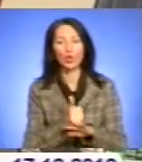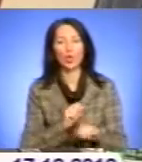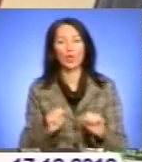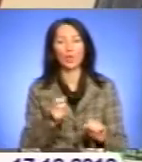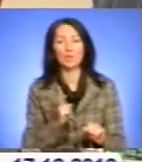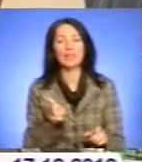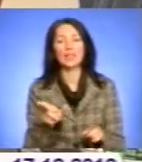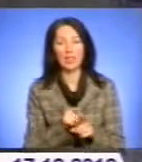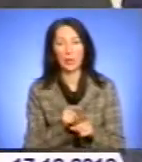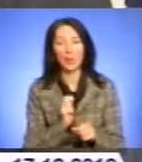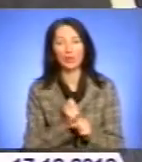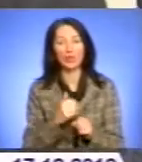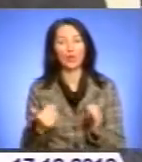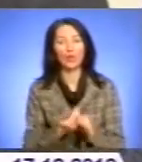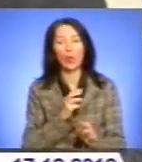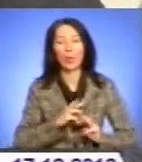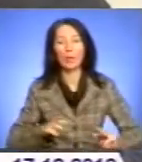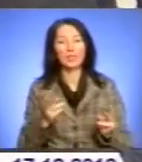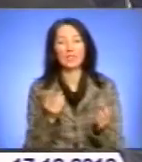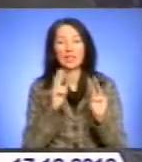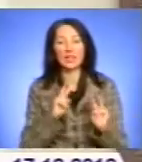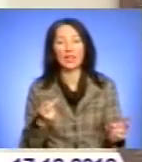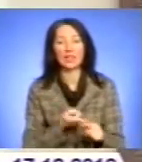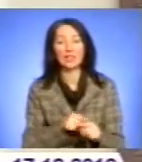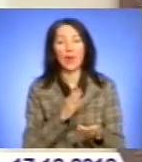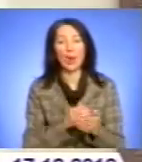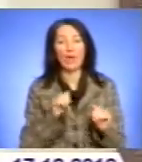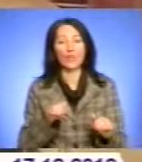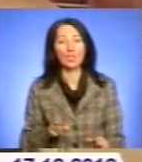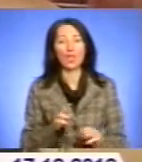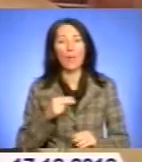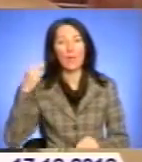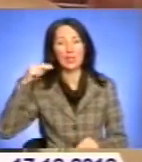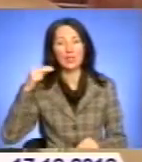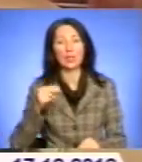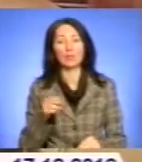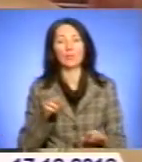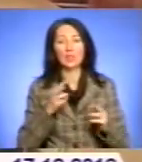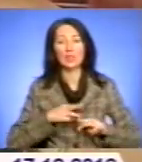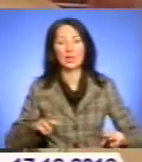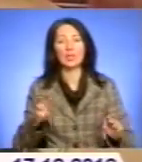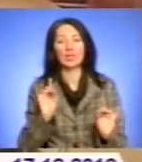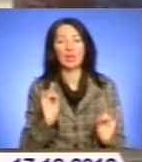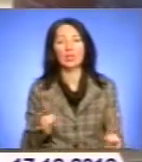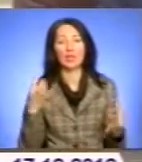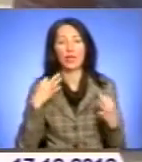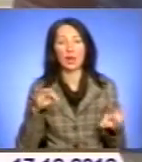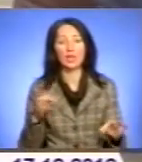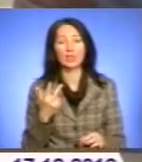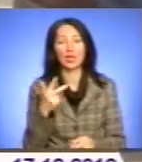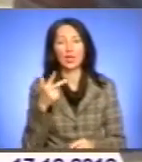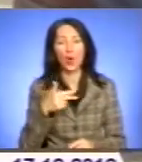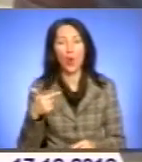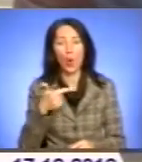новому парламенті, прем'єр ще не знає. Це має вирішити президент. Міністерські крісла вакантні ще з 3 грудня, коли після звільнення прем'єра увесь